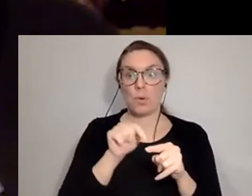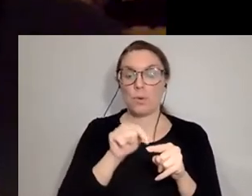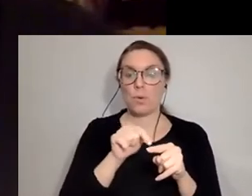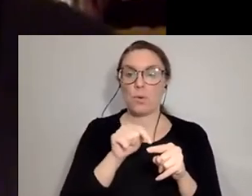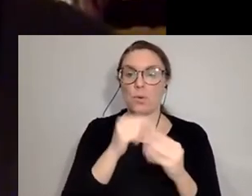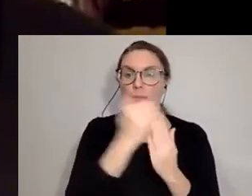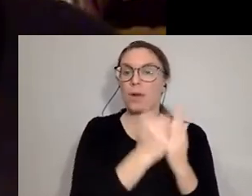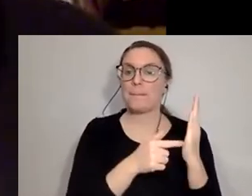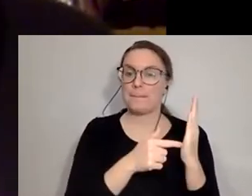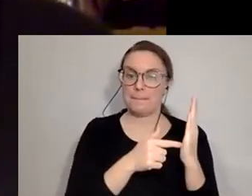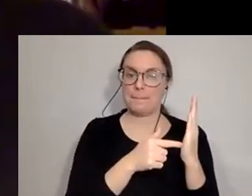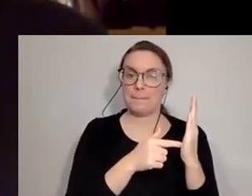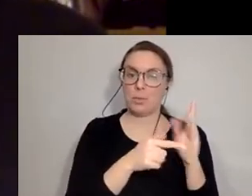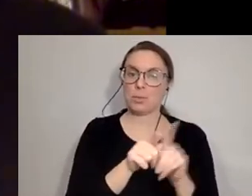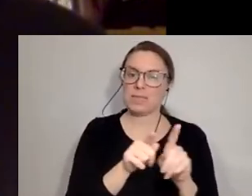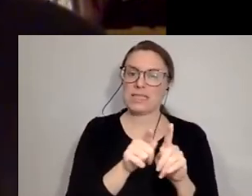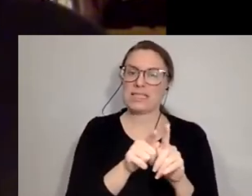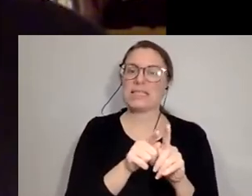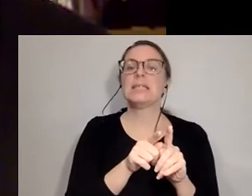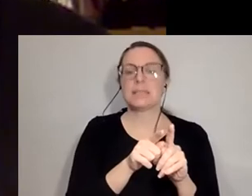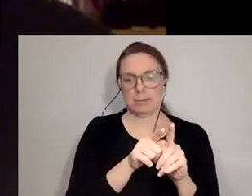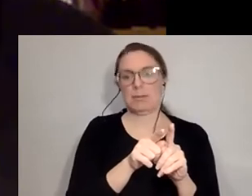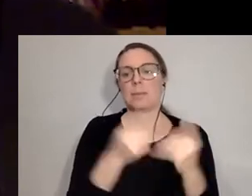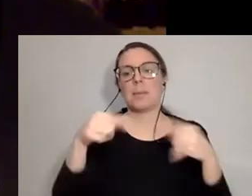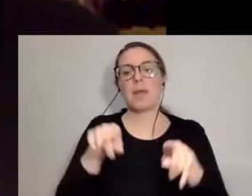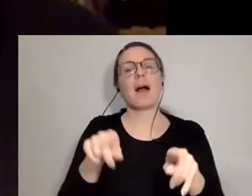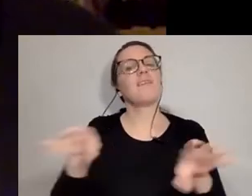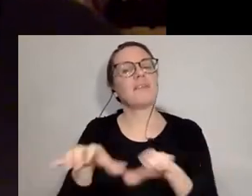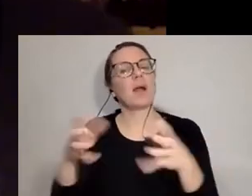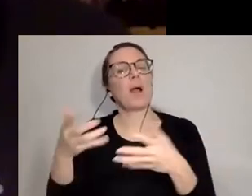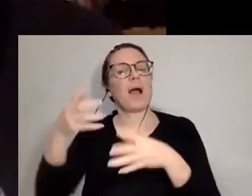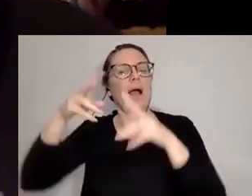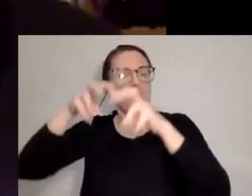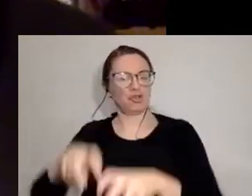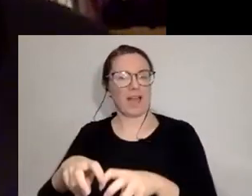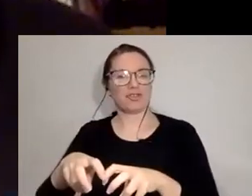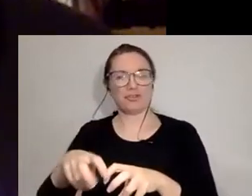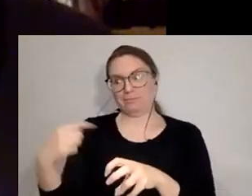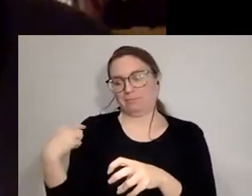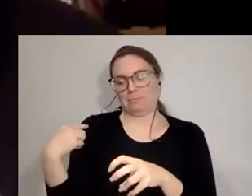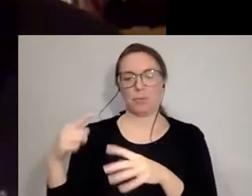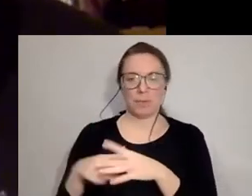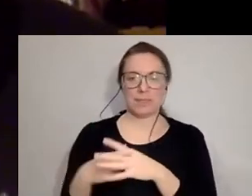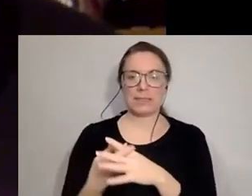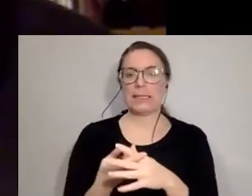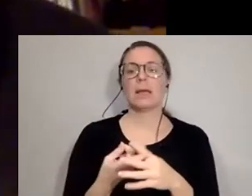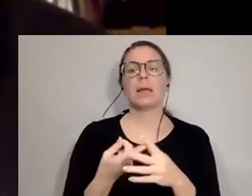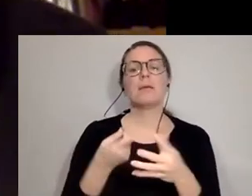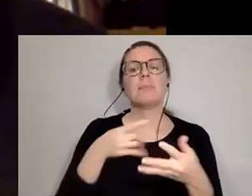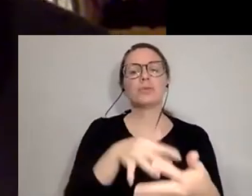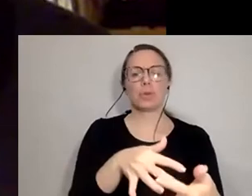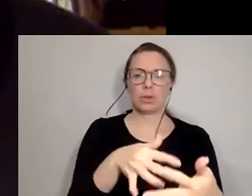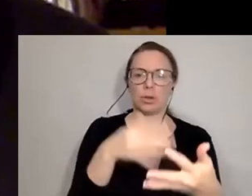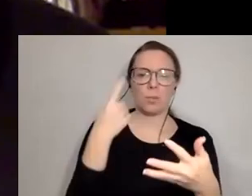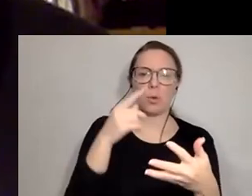étayée par un travail de recherche qu vient de mettre en œuvre. c'est une étude qui vise à mieux connaître cette fonction de référent handicap